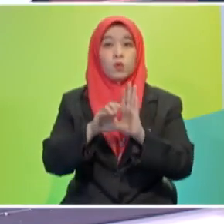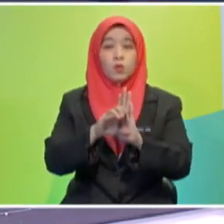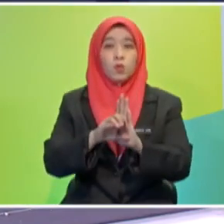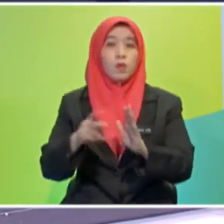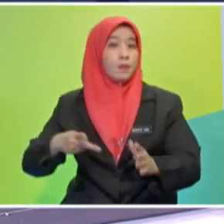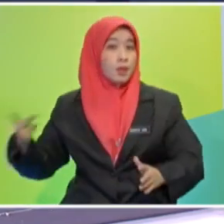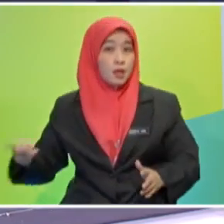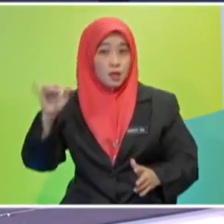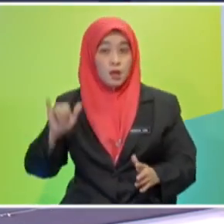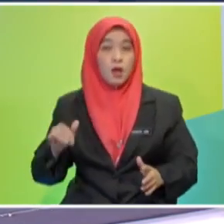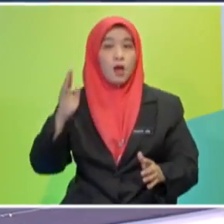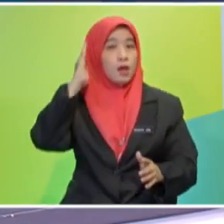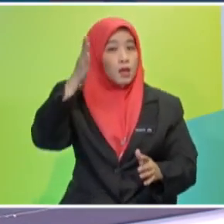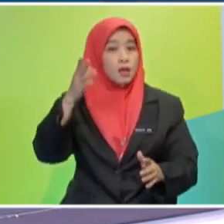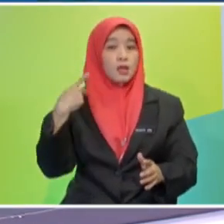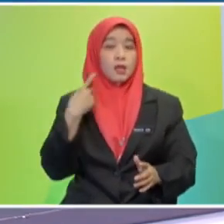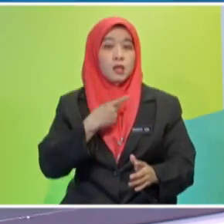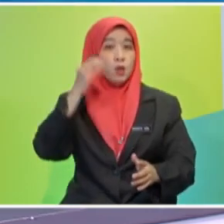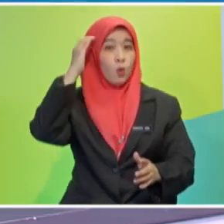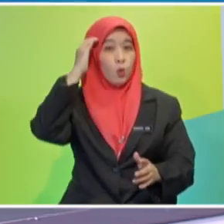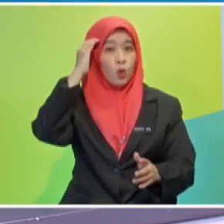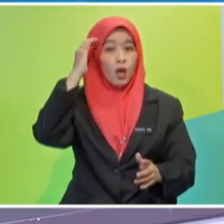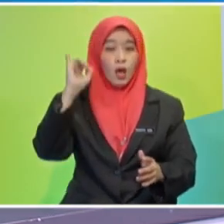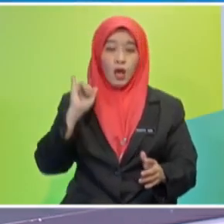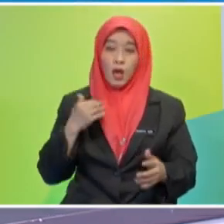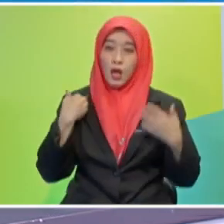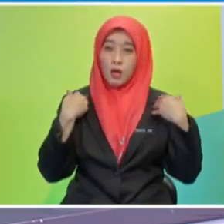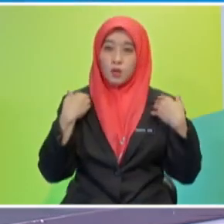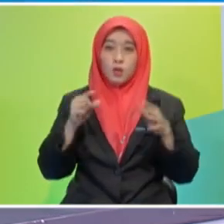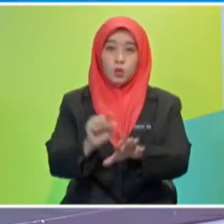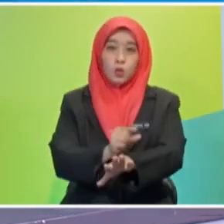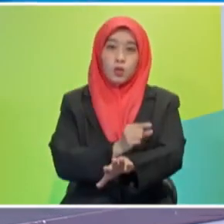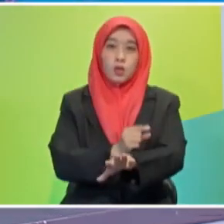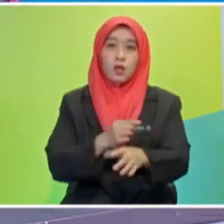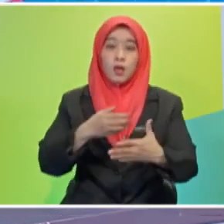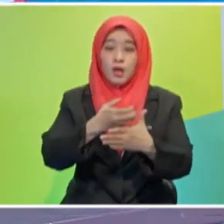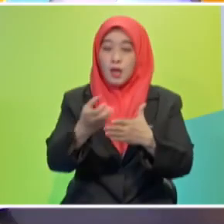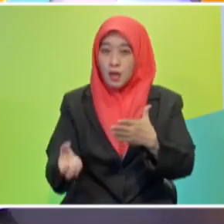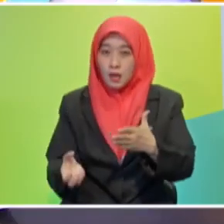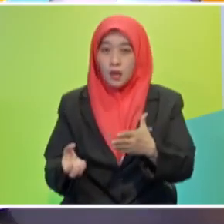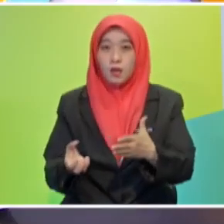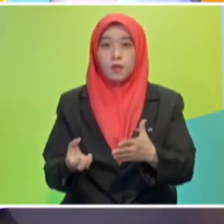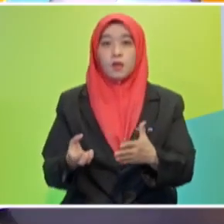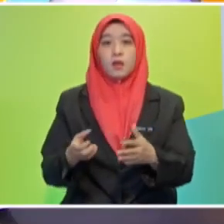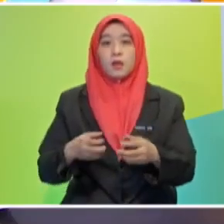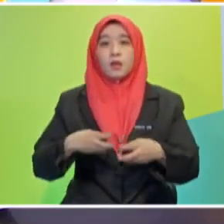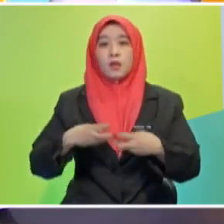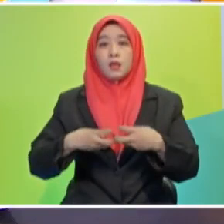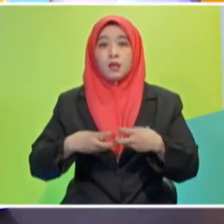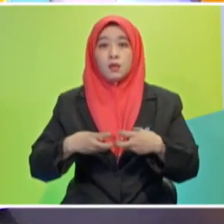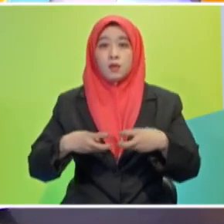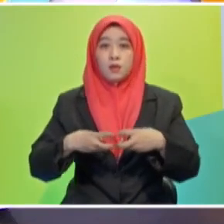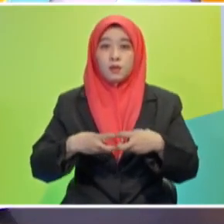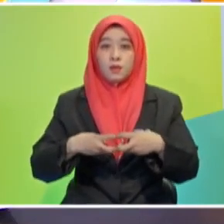akan kita kenal yang ada menggunakan elemen elektromekanikal. Okey, yang pertama.